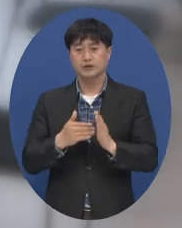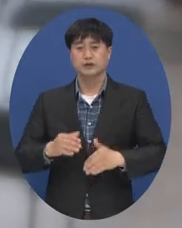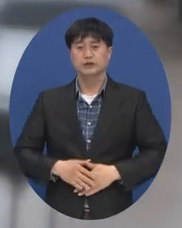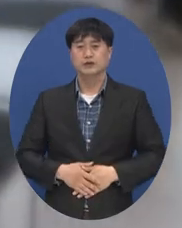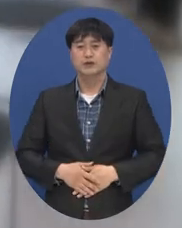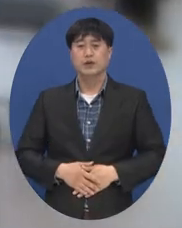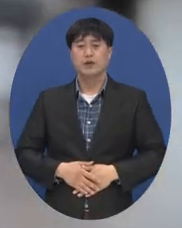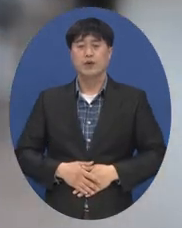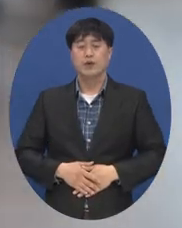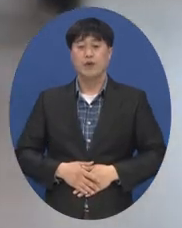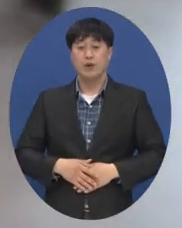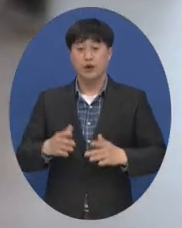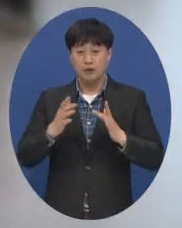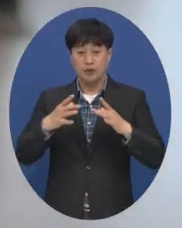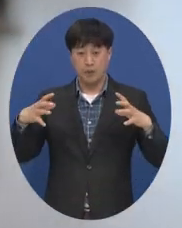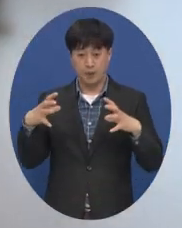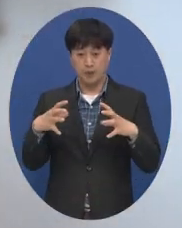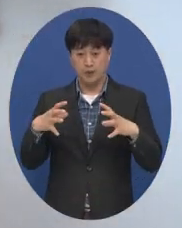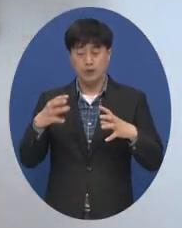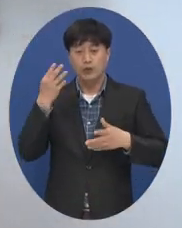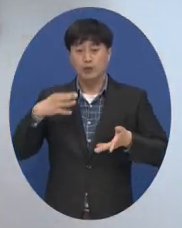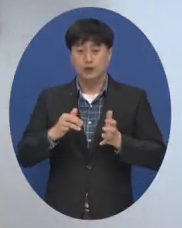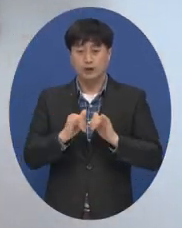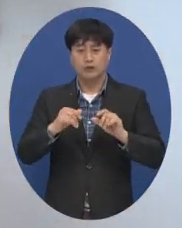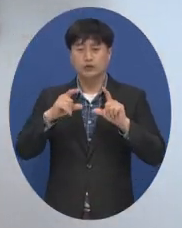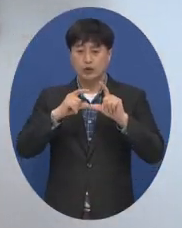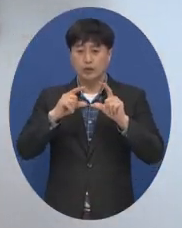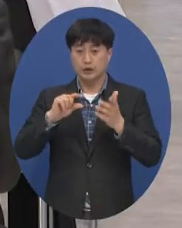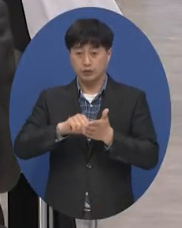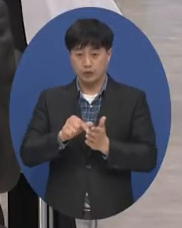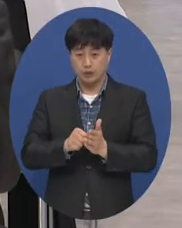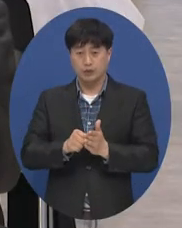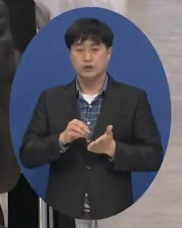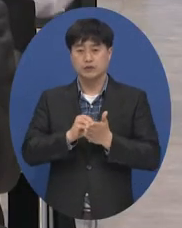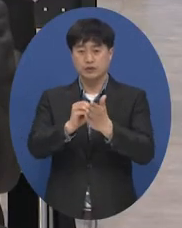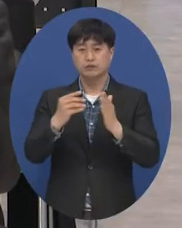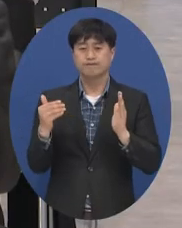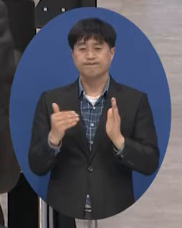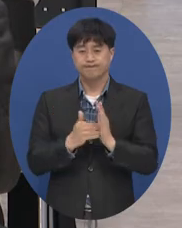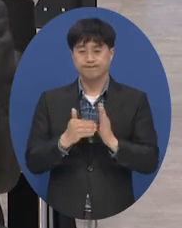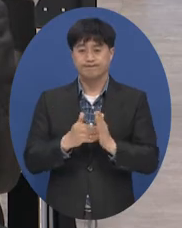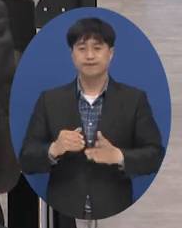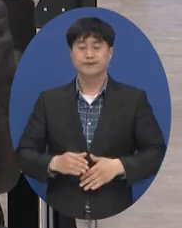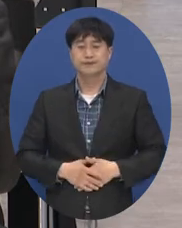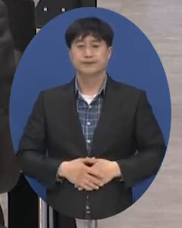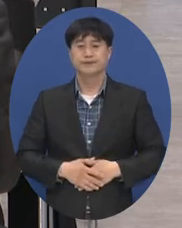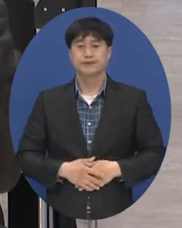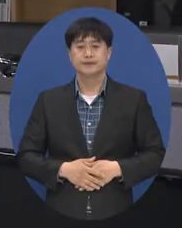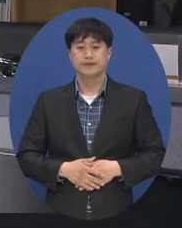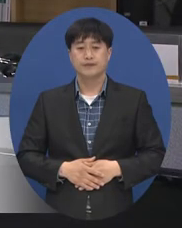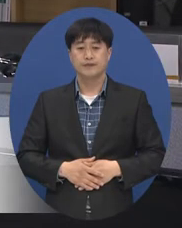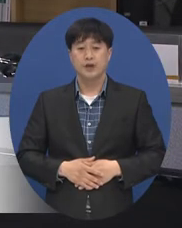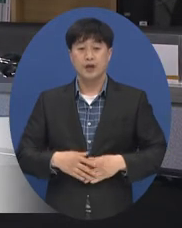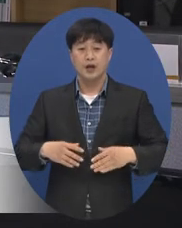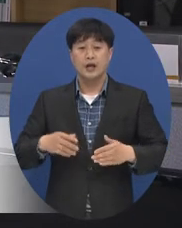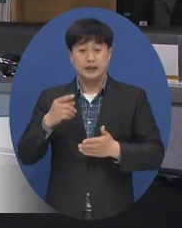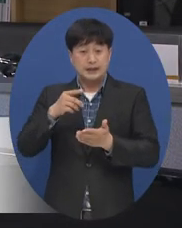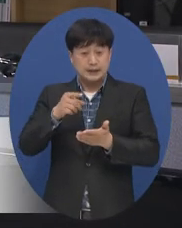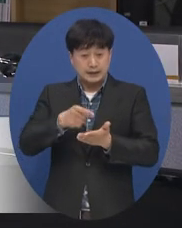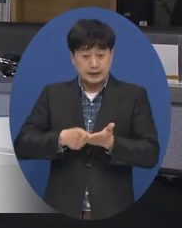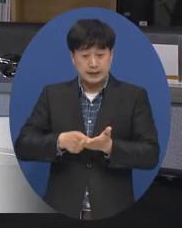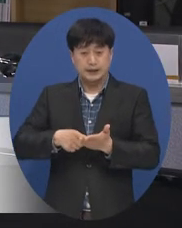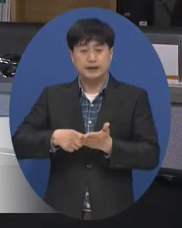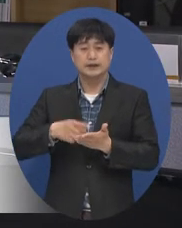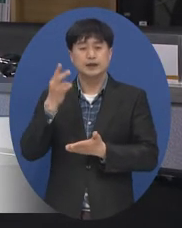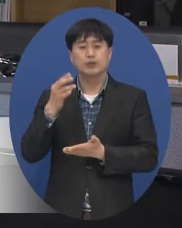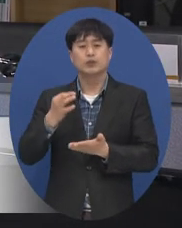집계됐습니다. 온오프라인 합치면 이제 경기도민 절반 가까이가 신청을 마친 셈입니다. 경기도